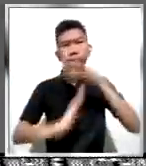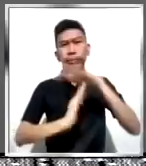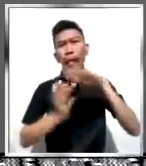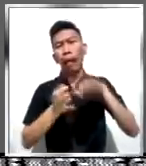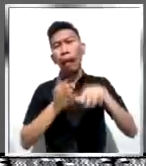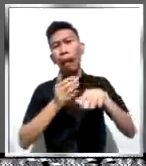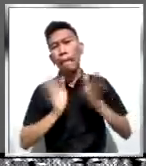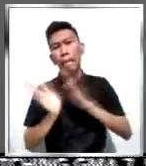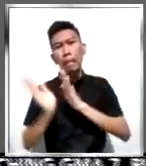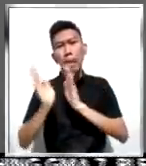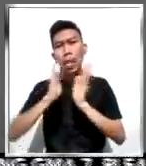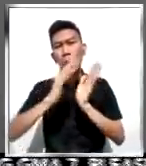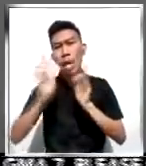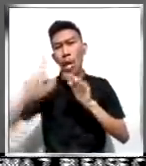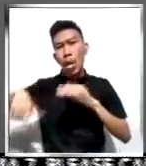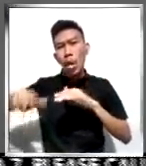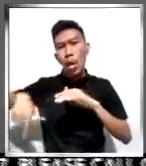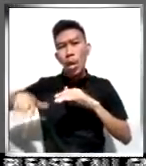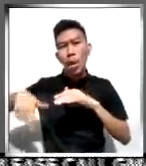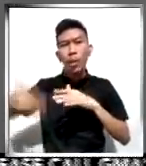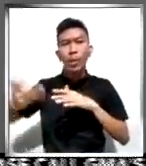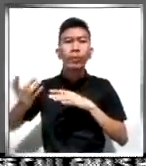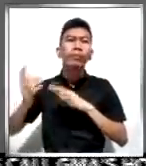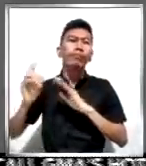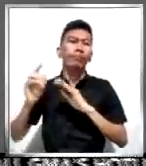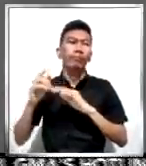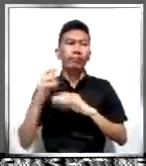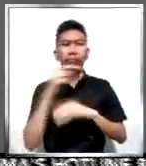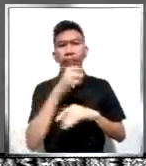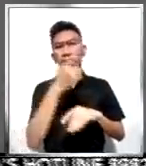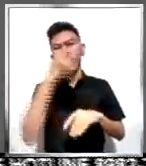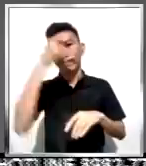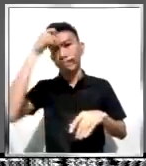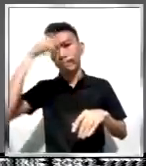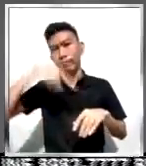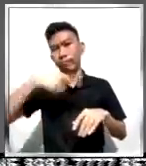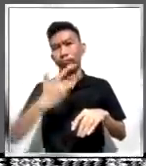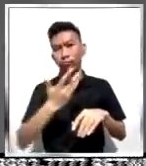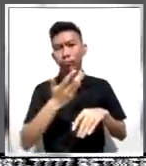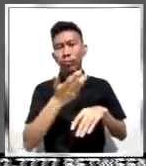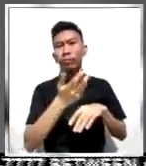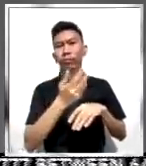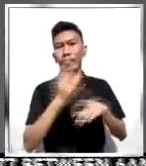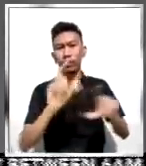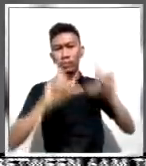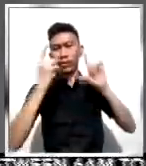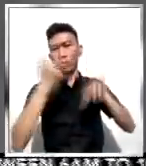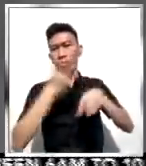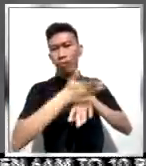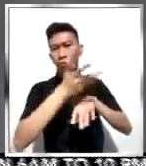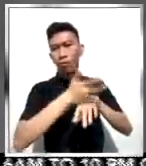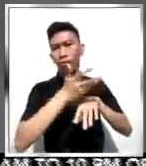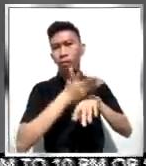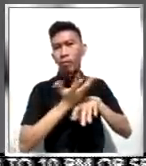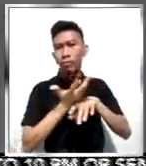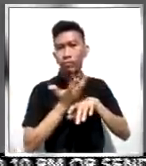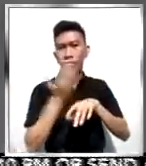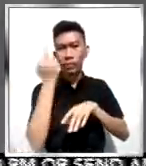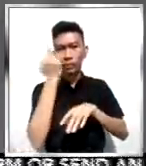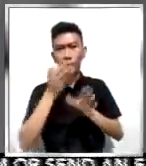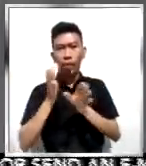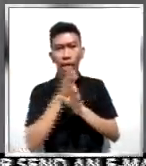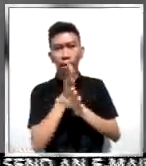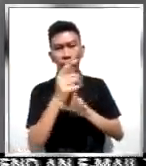na pinagloloko ko daw sila, huwag ko daw silang bibigyan ng mga ganyang rason kasi daw hindi sila naniniwala. Hinarasa nila